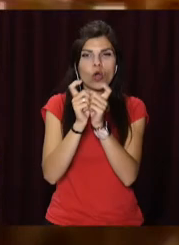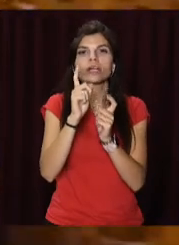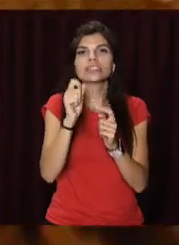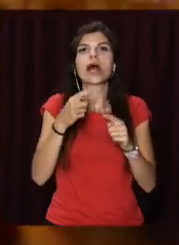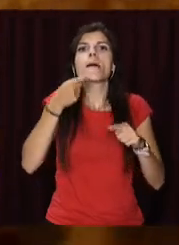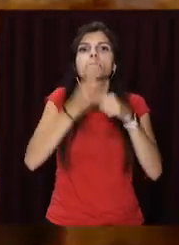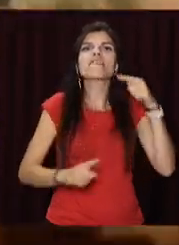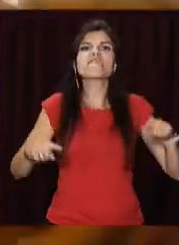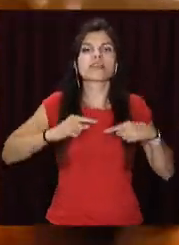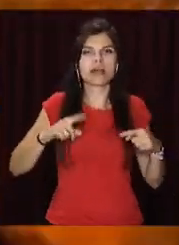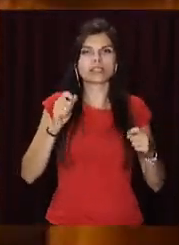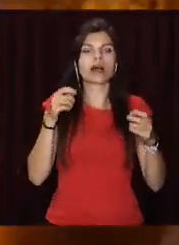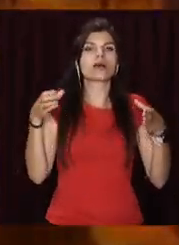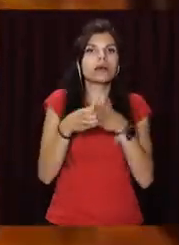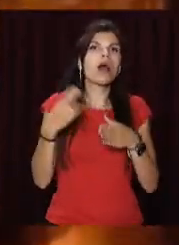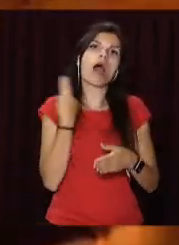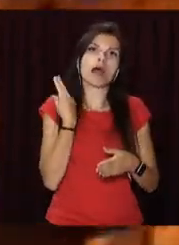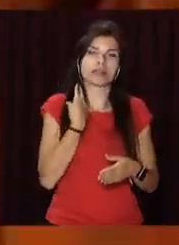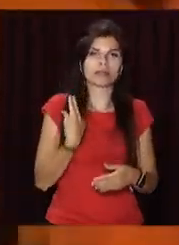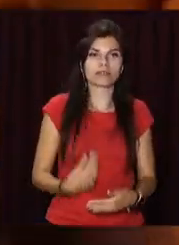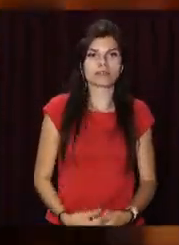до півфіналу зі збірною Англії.